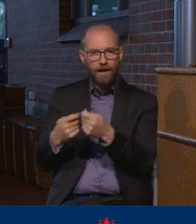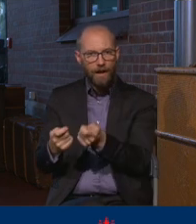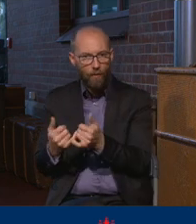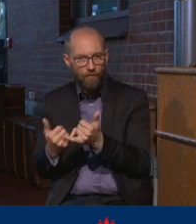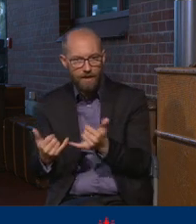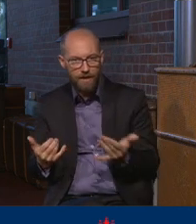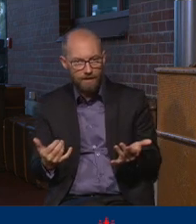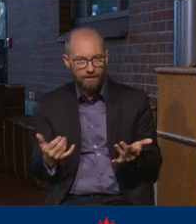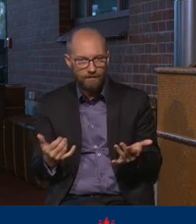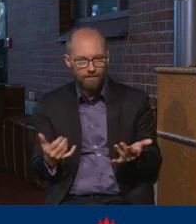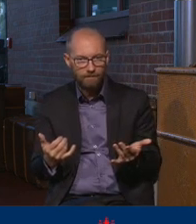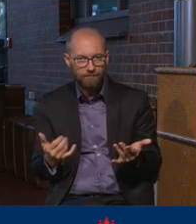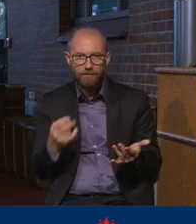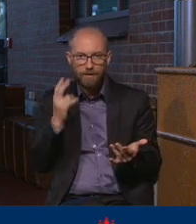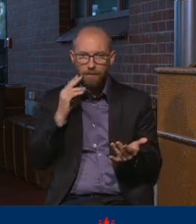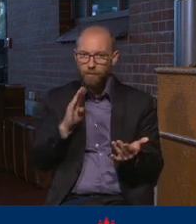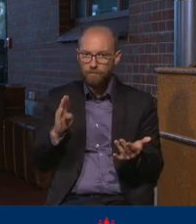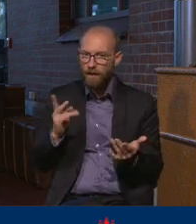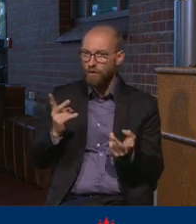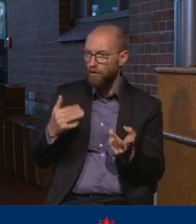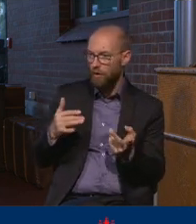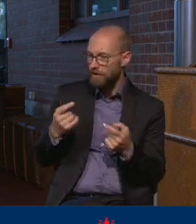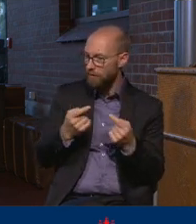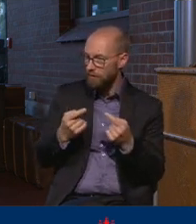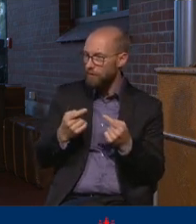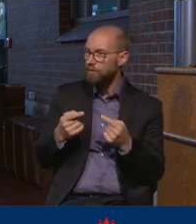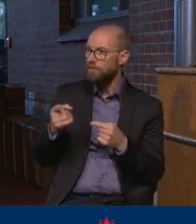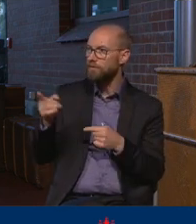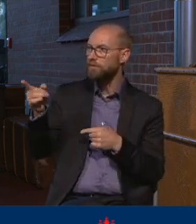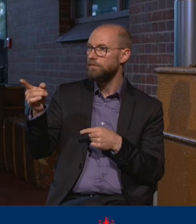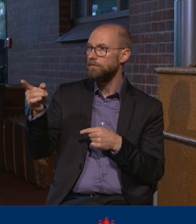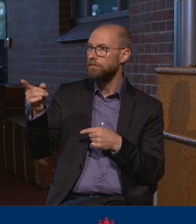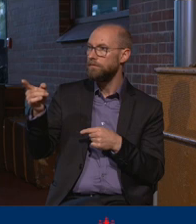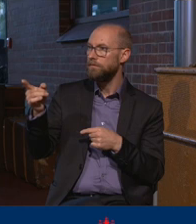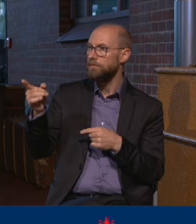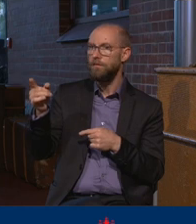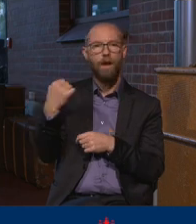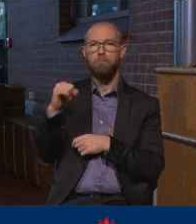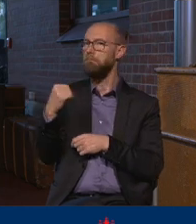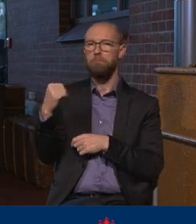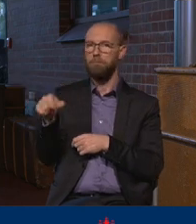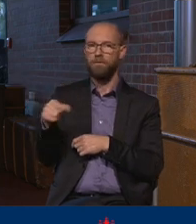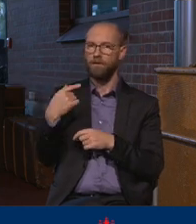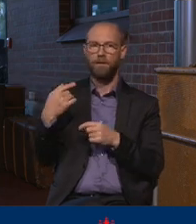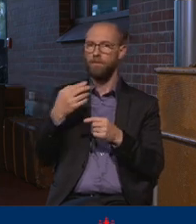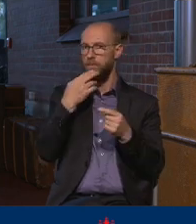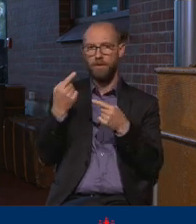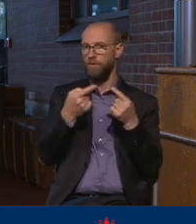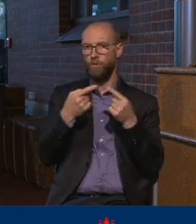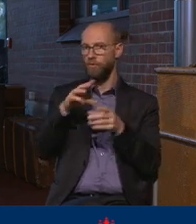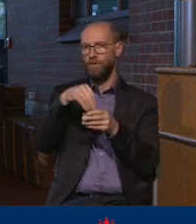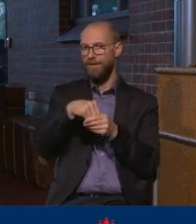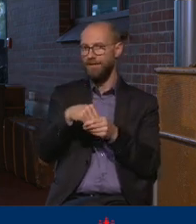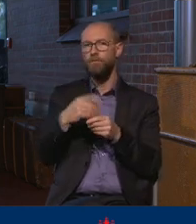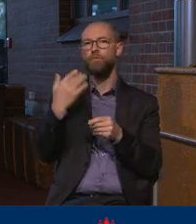vielleicht dazu oder ist es gar noch gar nicht in der diskussion schütteln den kopf ist nicht in der diskussion also